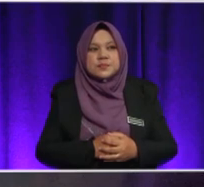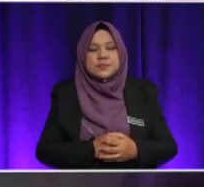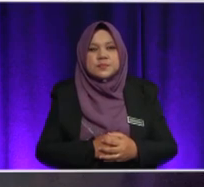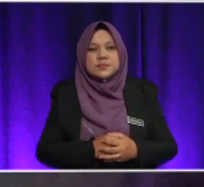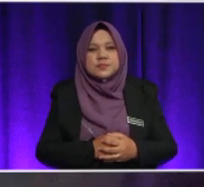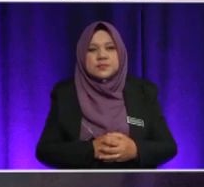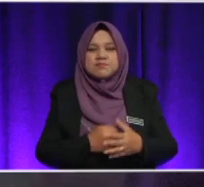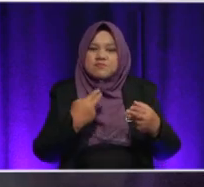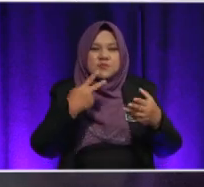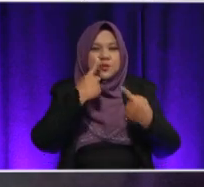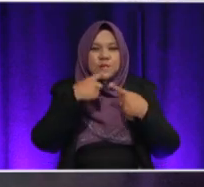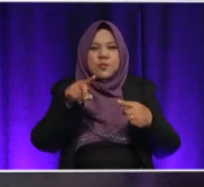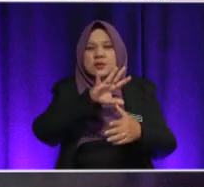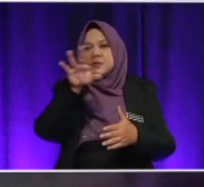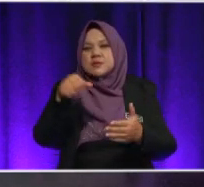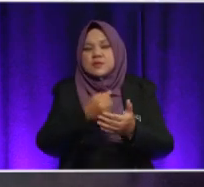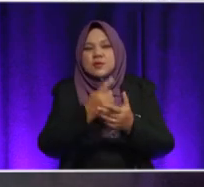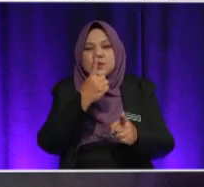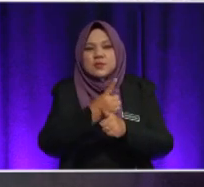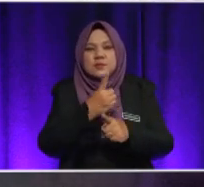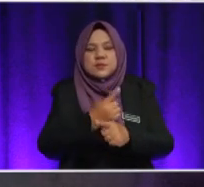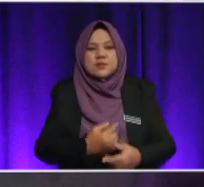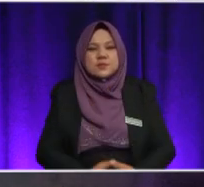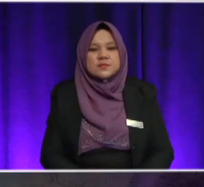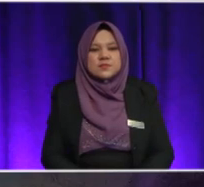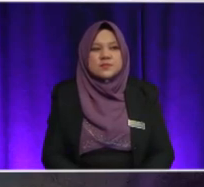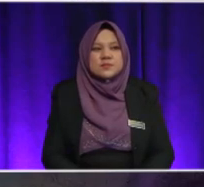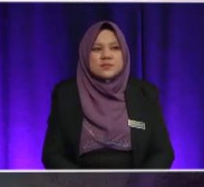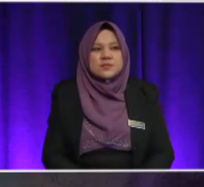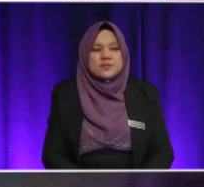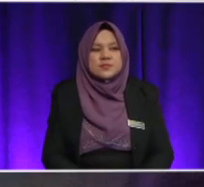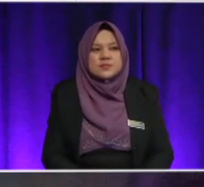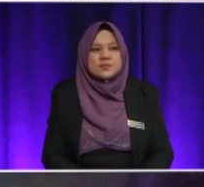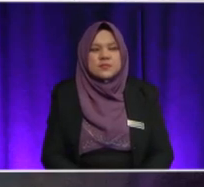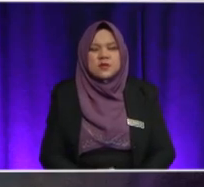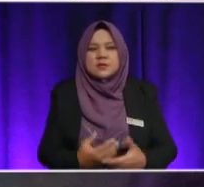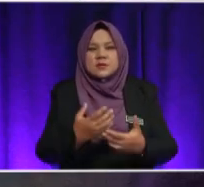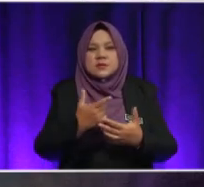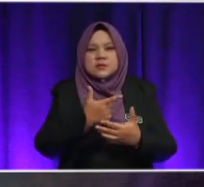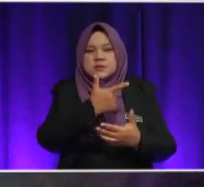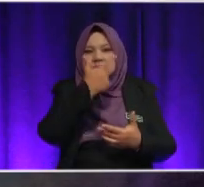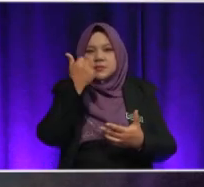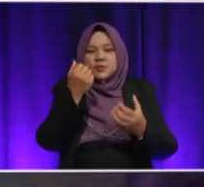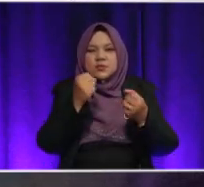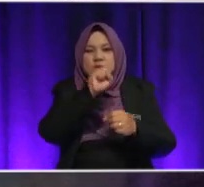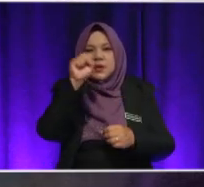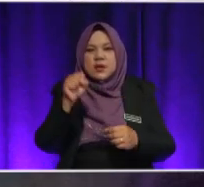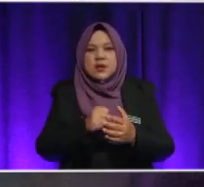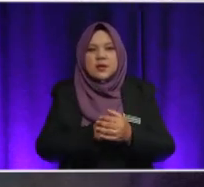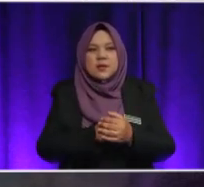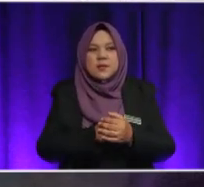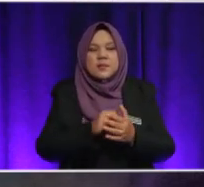tradisionalnya betul betul jadi berapa kayaknya cara ibu persoalan surat ini sangat banyak